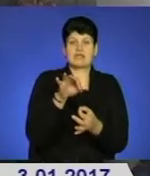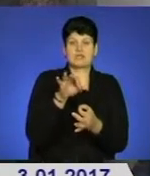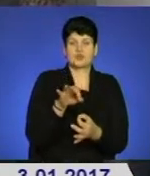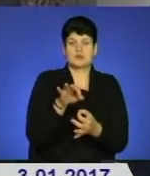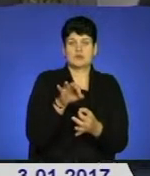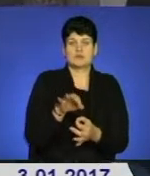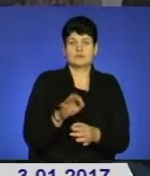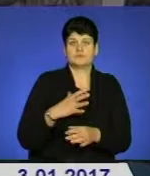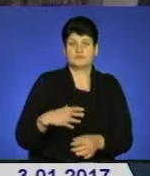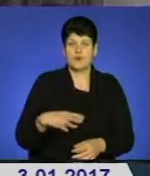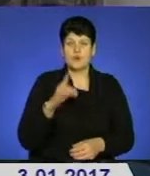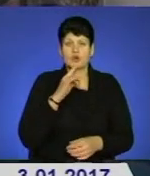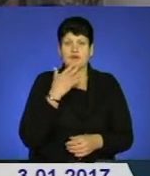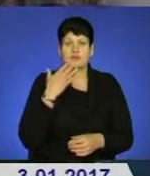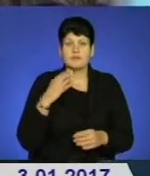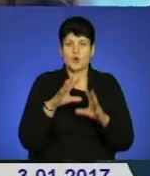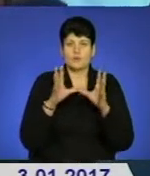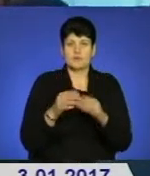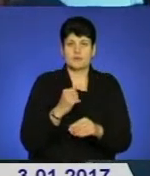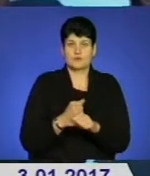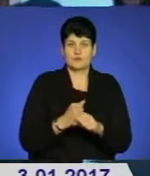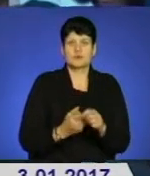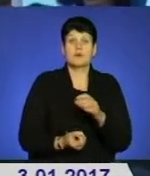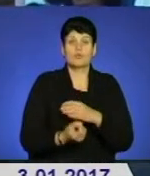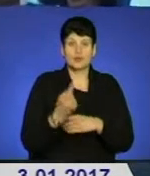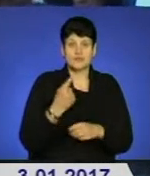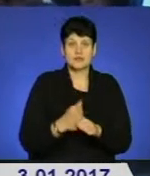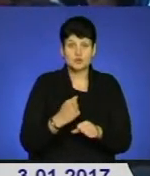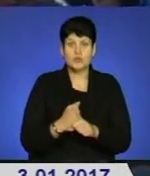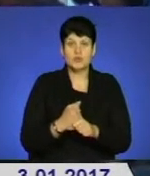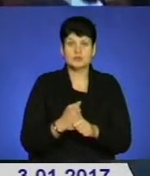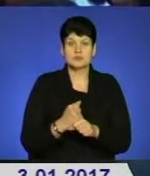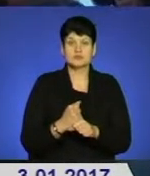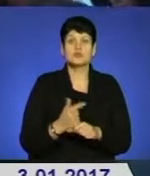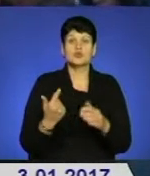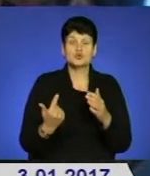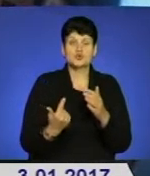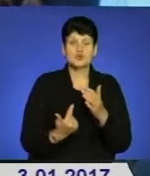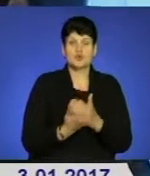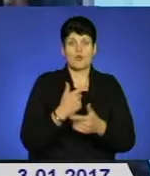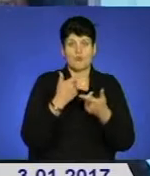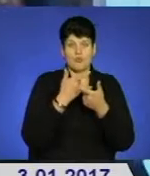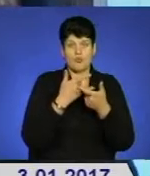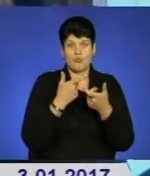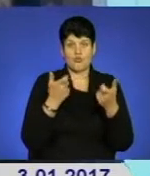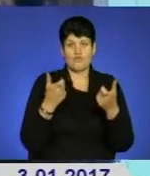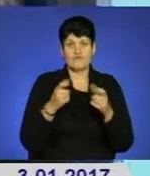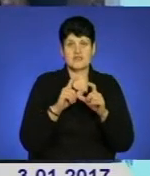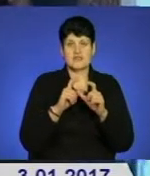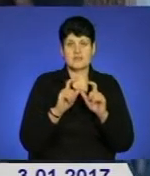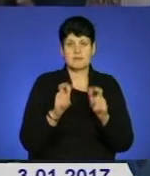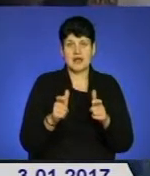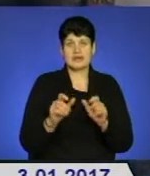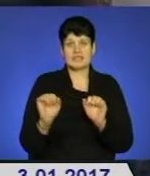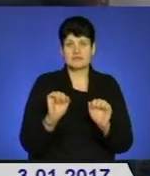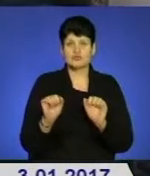поки немає роботи, немає об'ємів? Появилась робота, знову повідомляє керівництво чи підприємство,